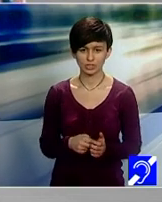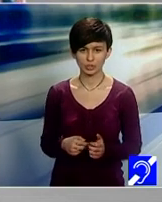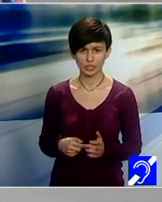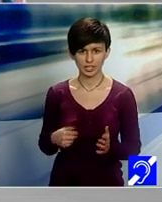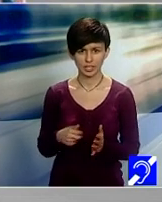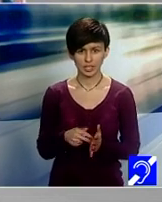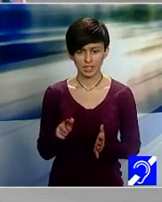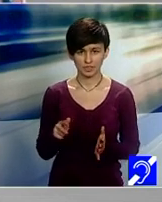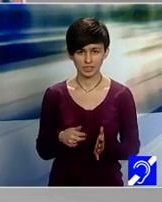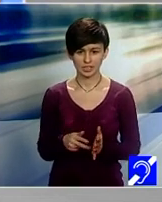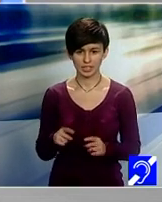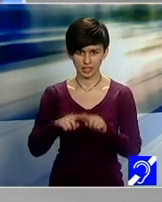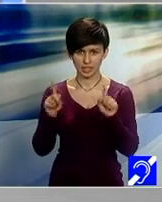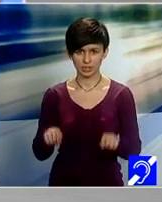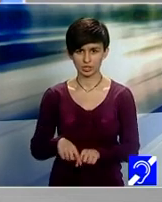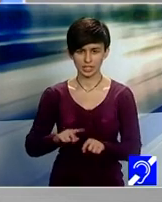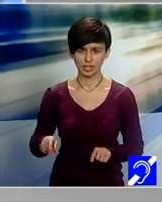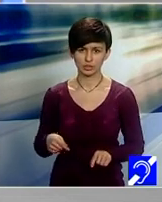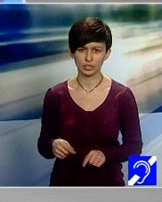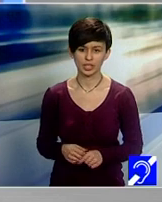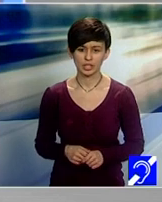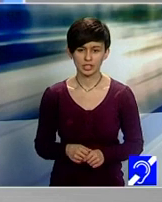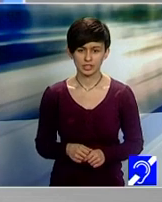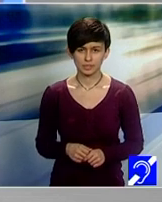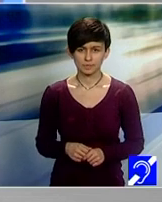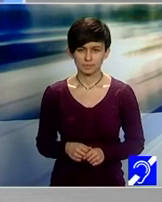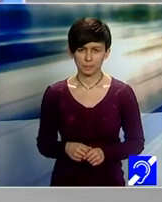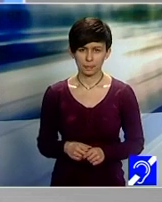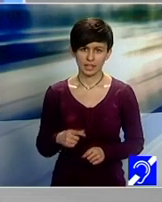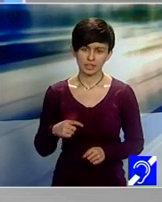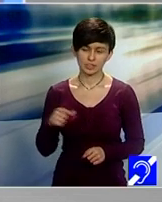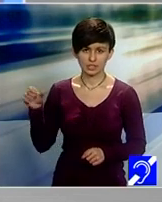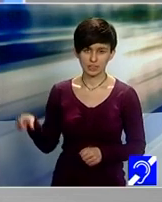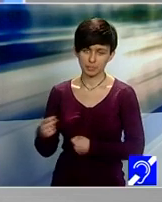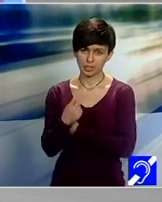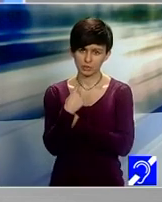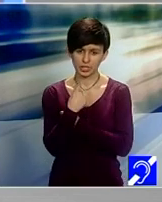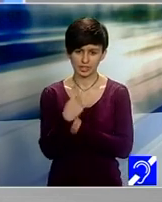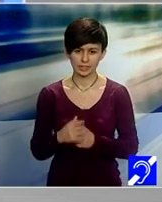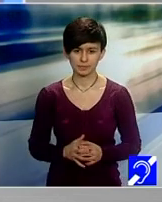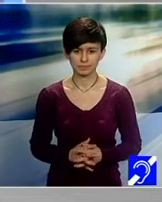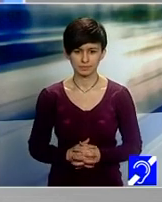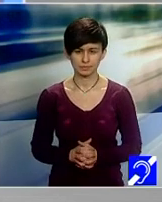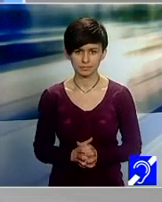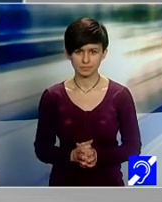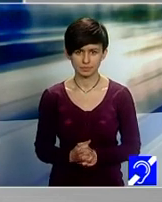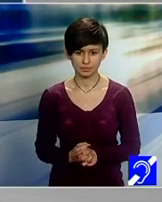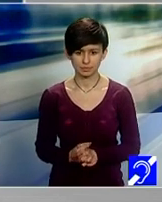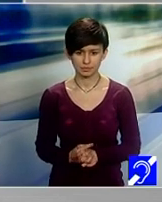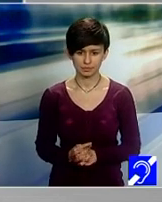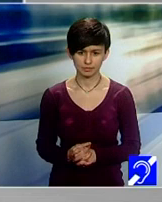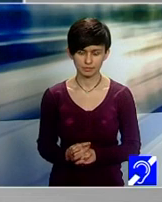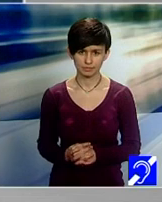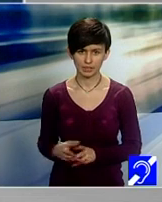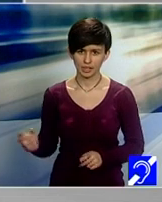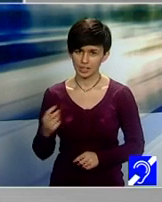în sarcina clientului. Banca nu are absolut niciun risc în condițiile actuale. Haideți să vedem ce se întâmplă